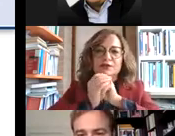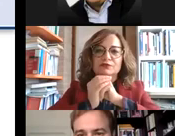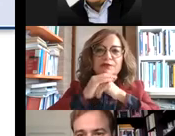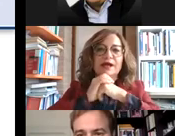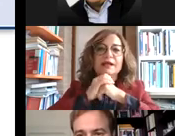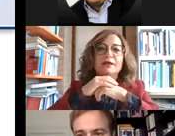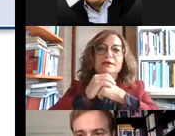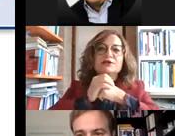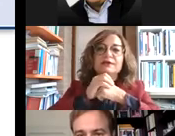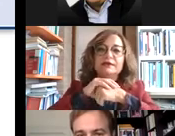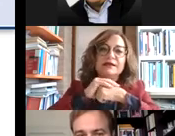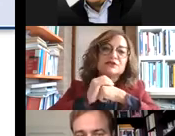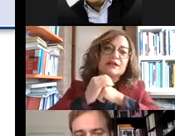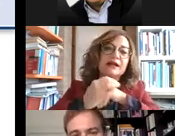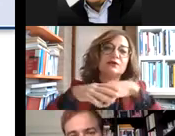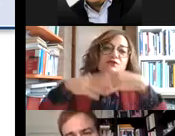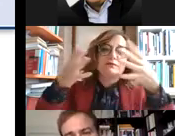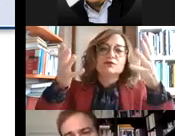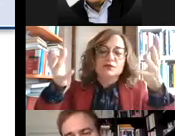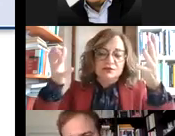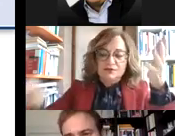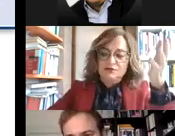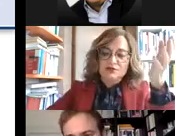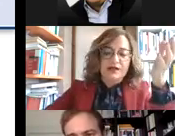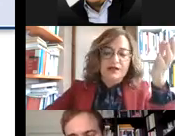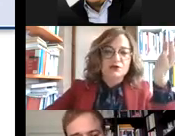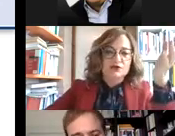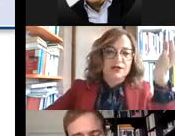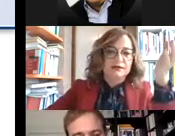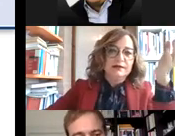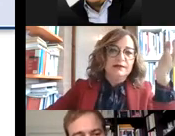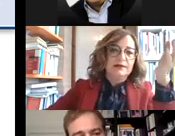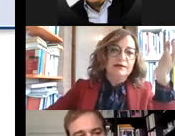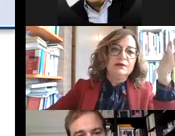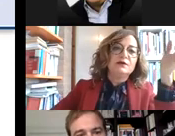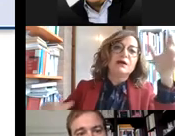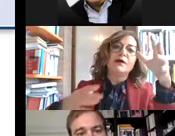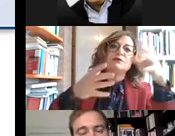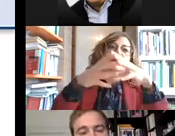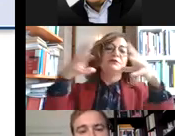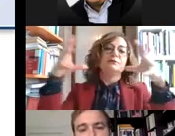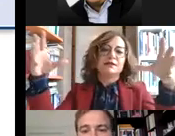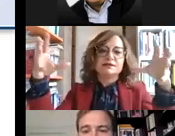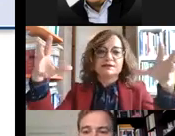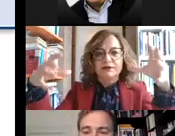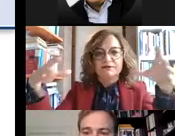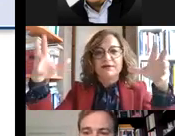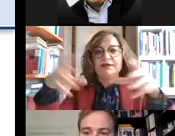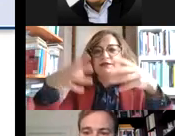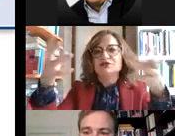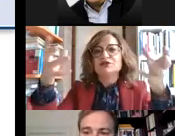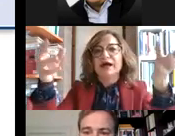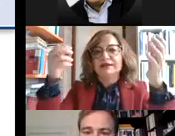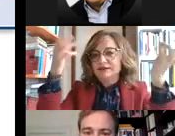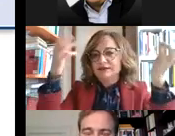Faccioli già nel 2000, per i cittadini, ha accelerato la sua evoluzione nel senso digitale e social. Quindi, ma quando l'ibridazione fra